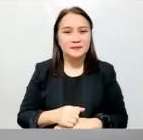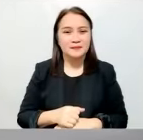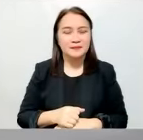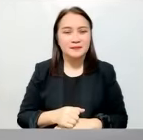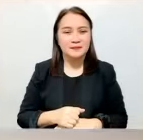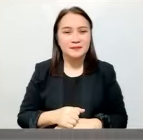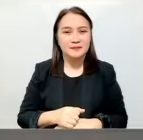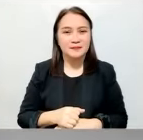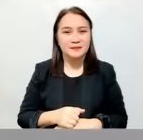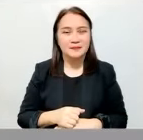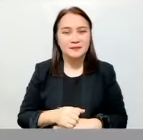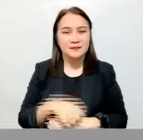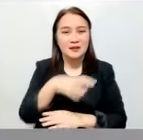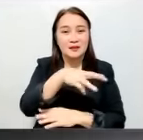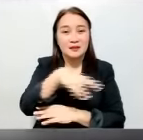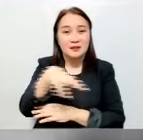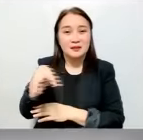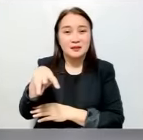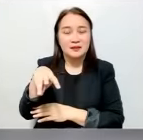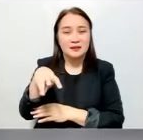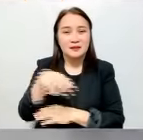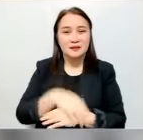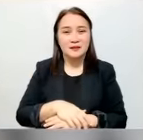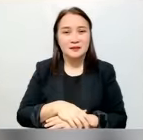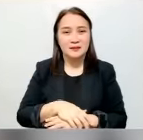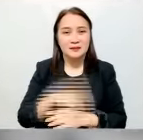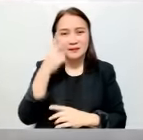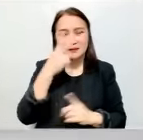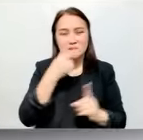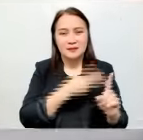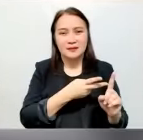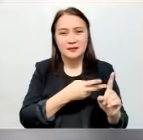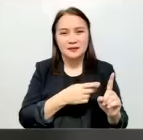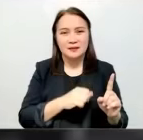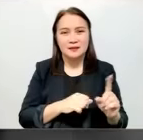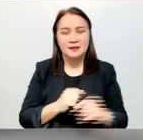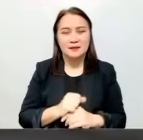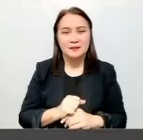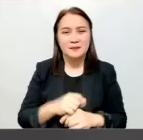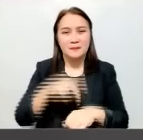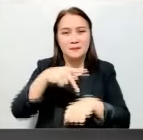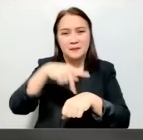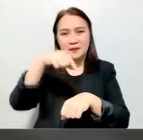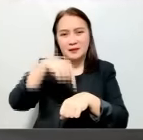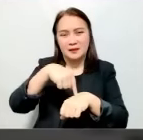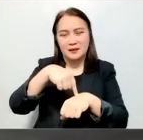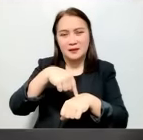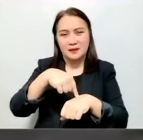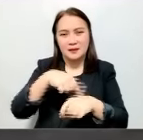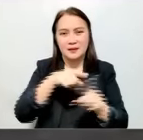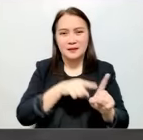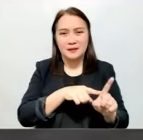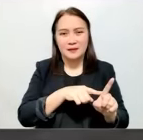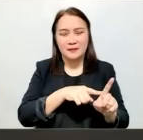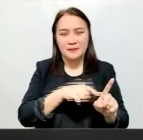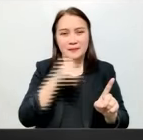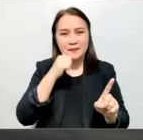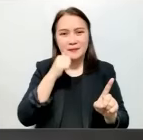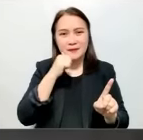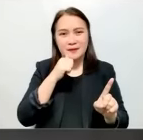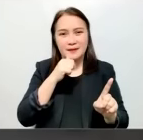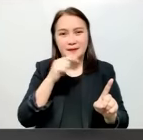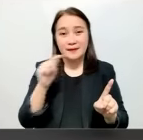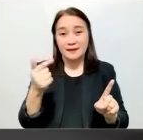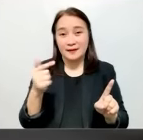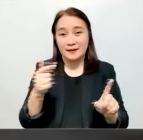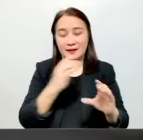Pasado alas 6 kagabi nang makunan ng eksenang yan sa Barangay San Dionisio sa Paranaque. Isang babae ang kitang binuksan ang pinto ng green na kotse. Pero